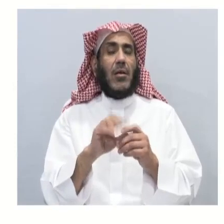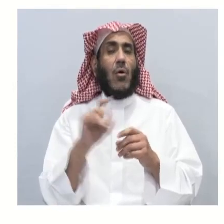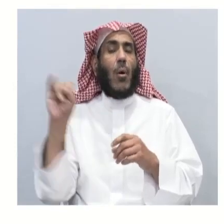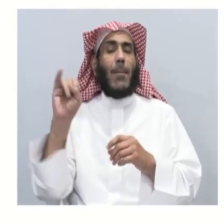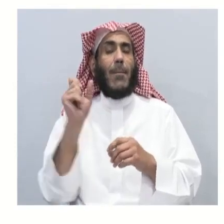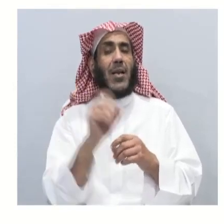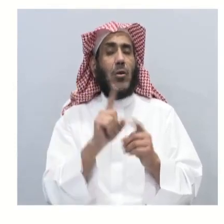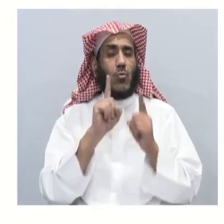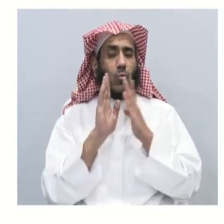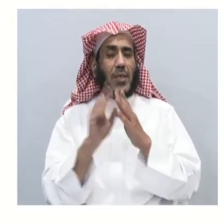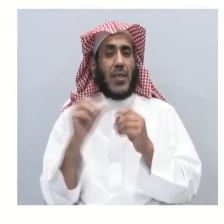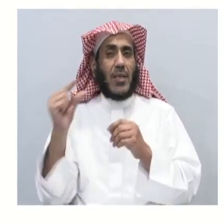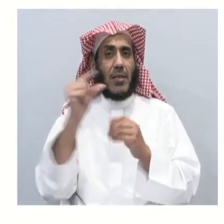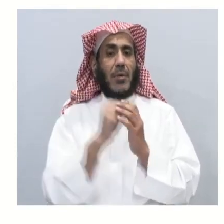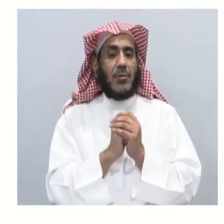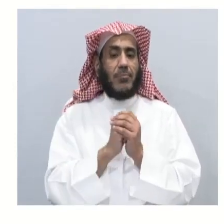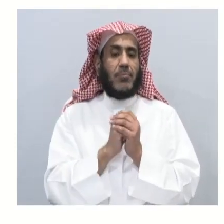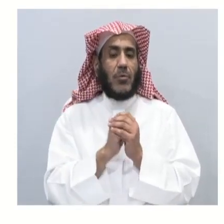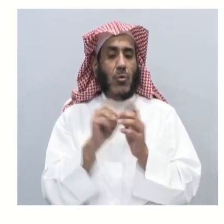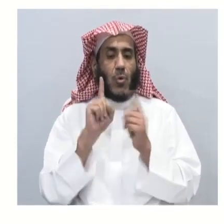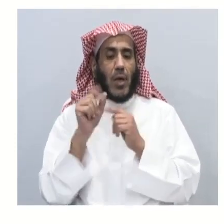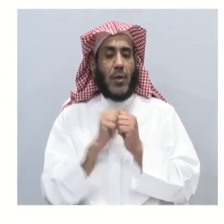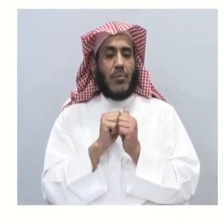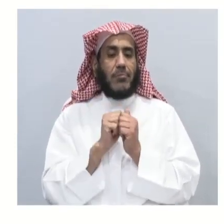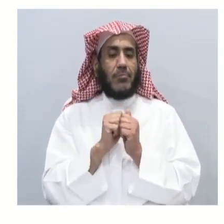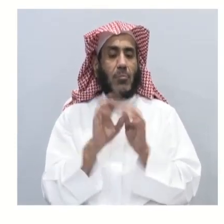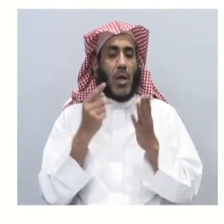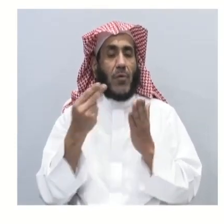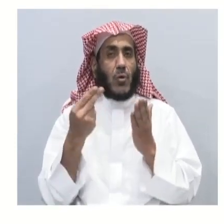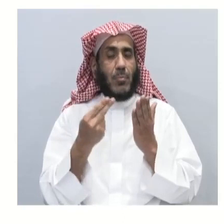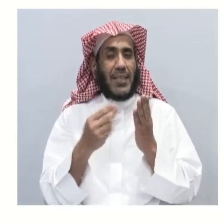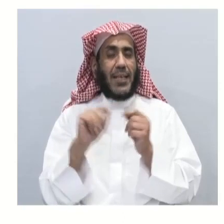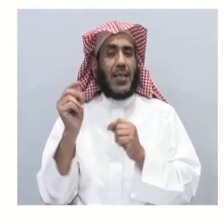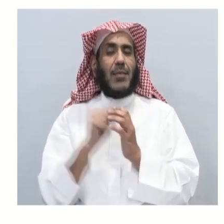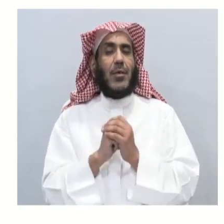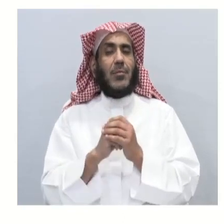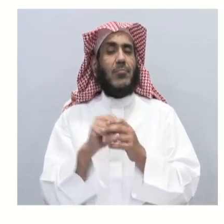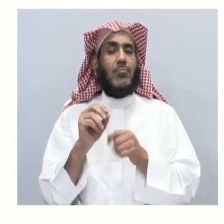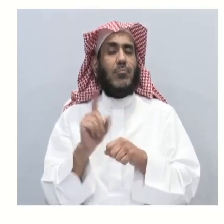وممن. نركز على هذه الكلمات، نلاحظ كيف كتبت هذه الكلمات